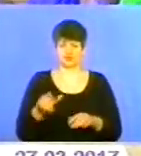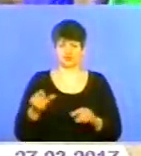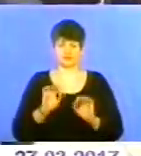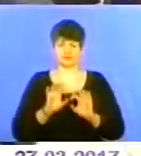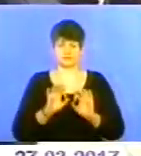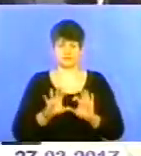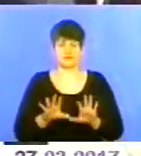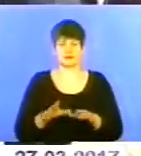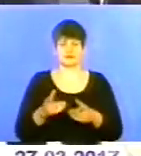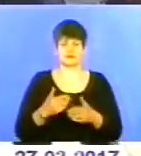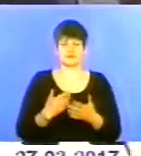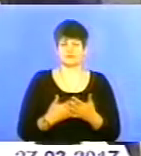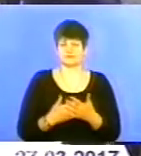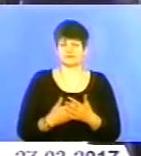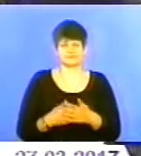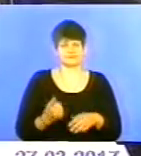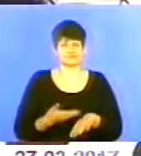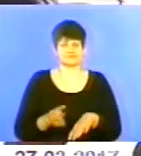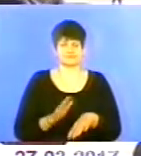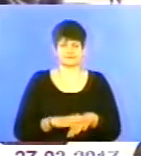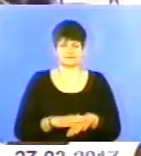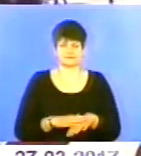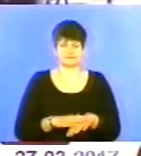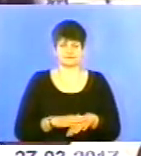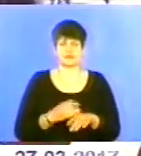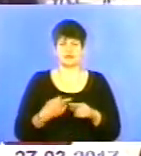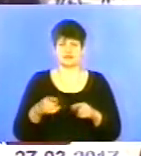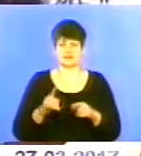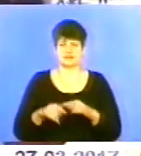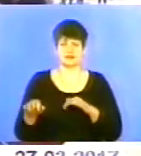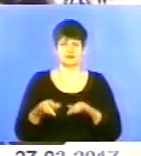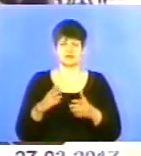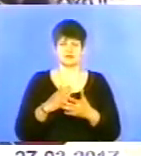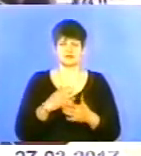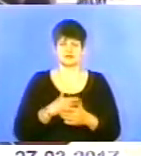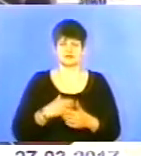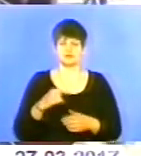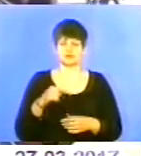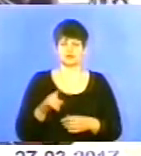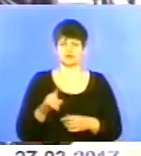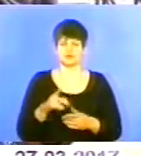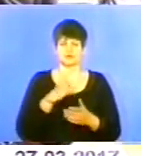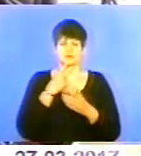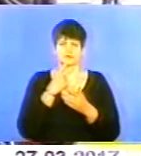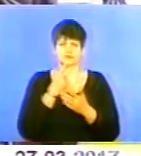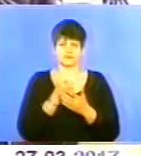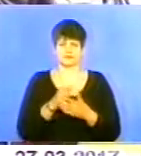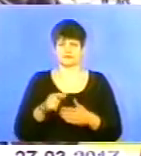статистика дорожньо-транспортних пригод невтішна. Даний флешмоб є важливим, тому що донести до